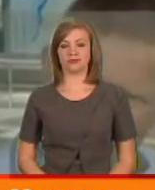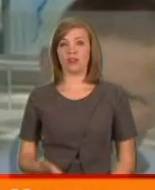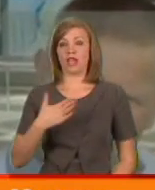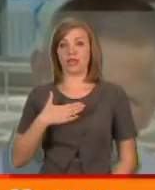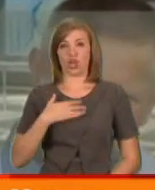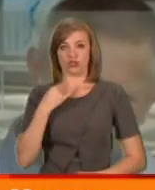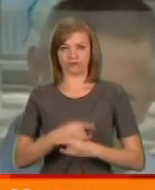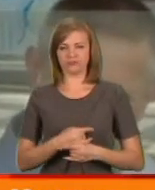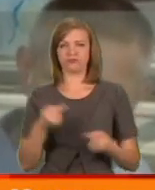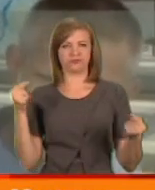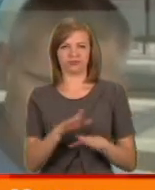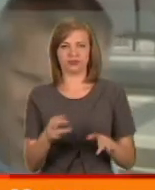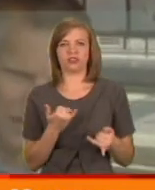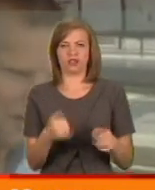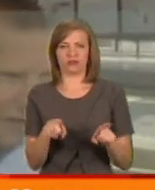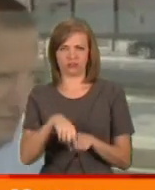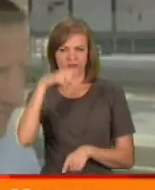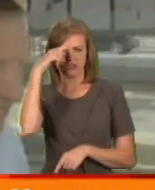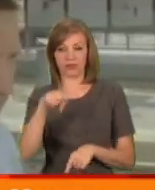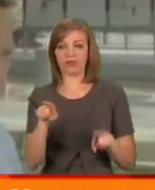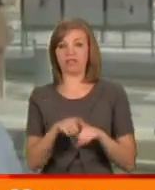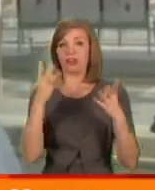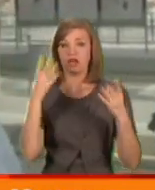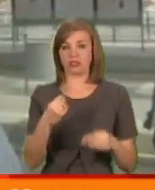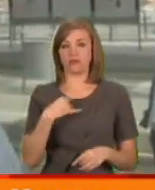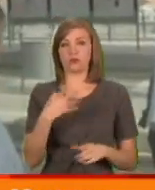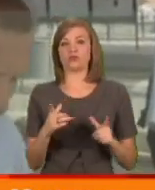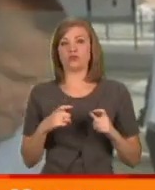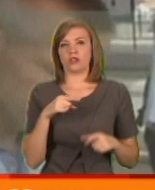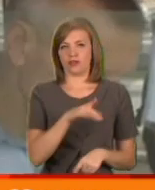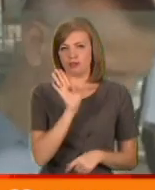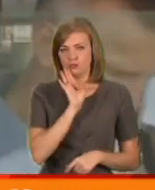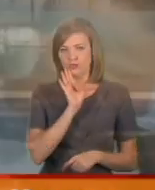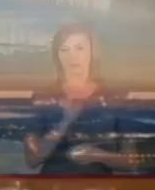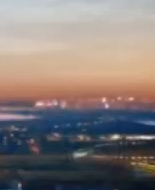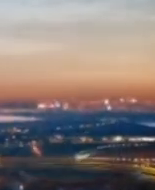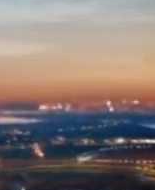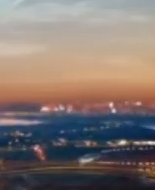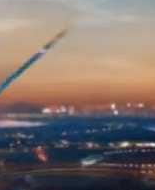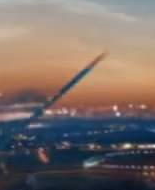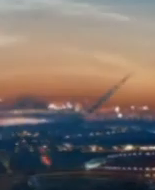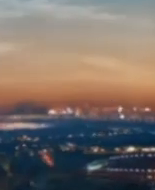Наша уніформа геть непридатна для такої спеки. У такі дні ми просто заздримо жінкам.